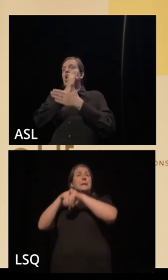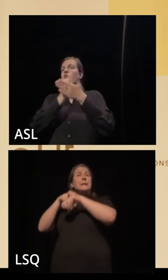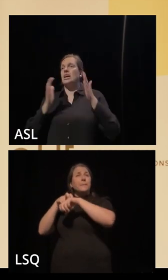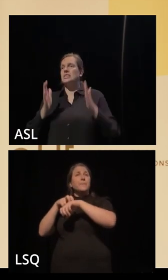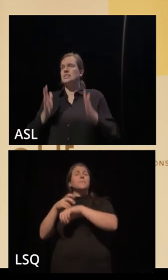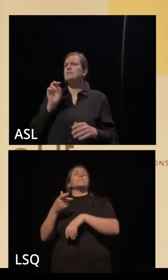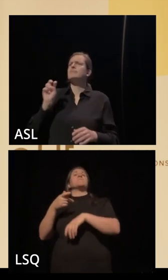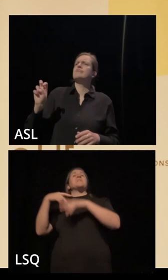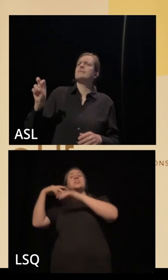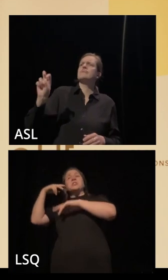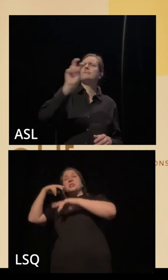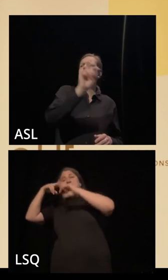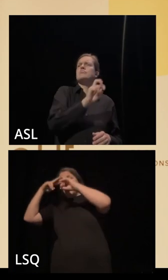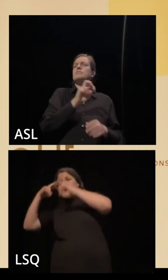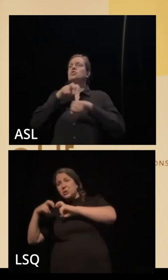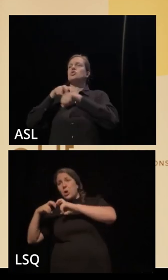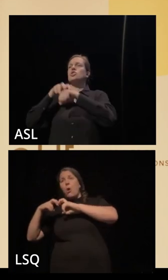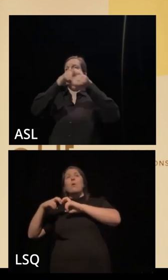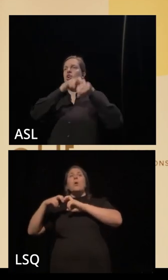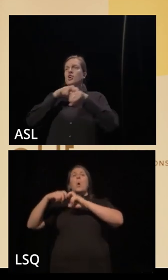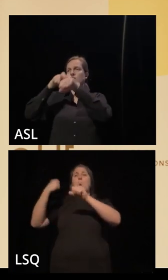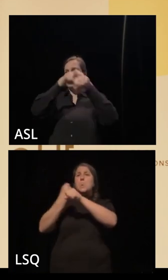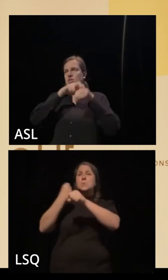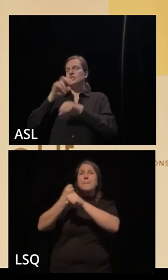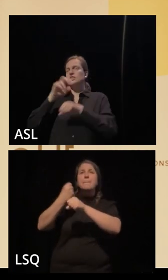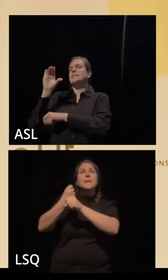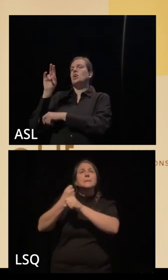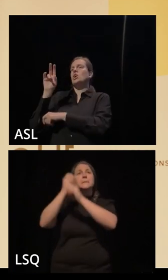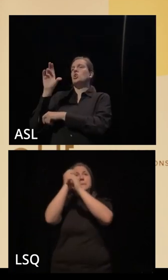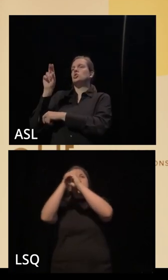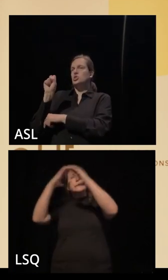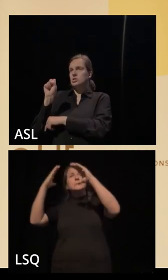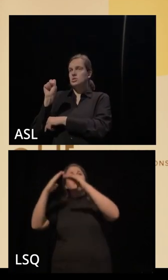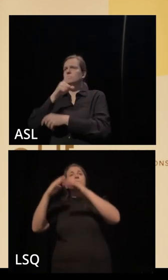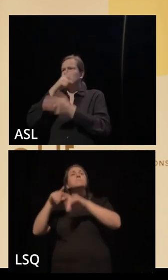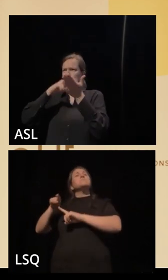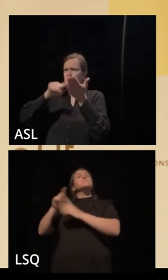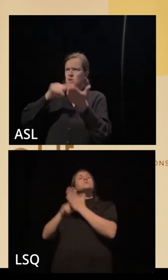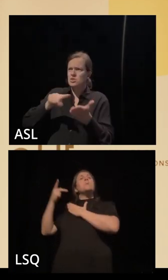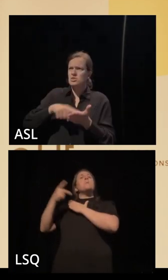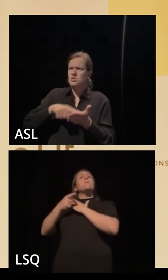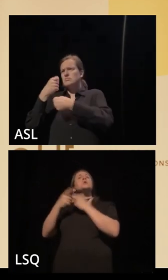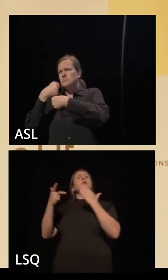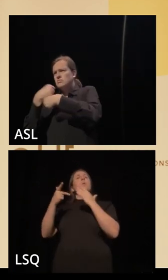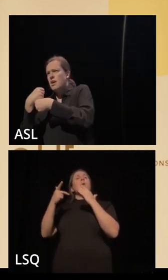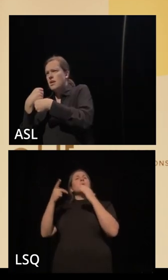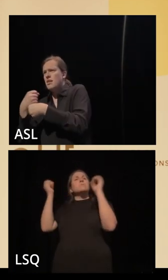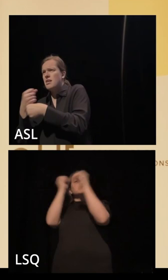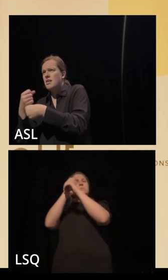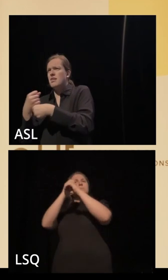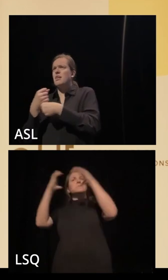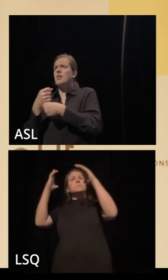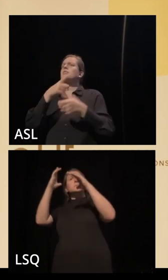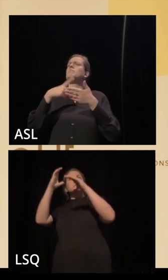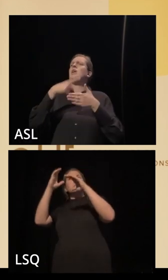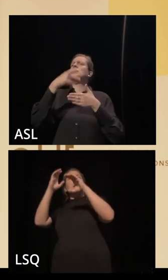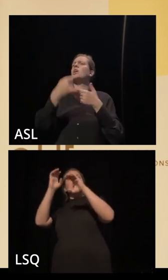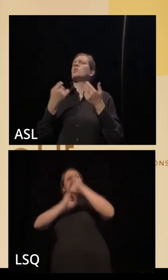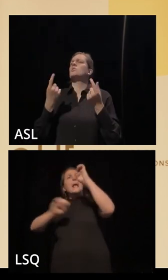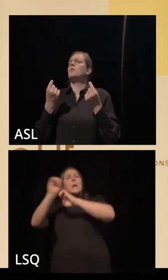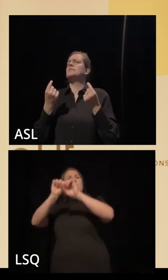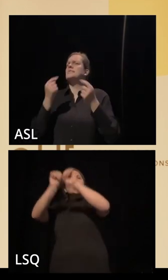artiste de cirque, chercheuse et conceptrice, qui nous parlera de son projet Écosystème du fleuve à la Seine, qui est aussi un projet